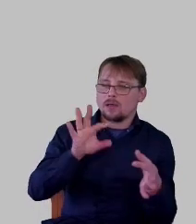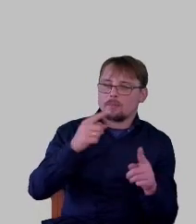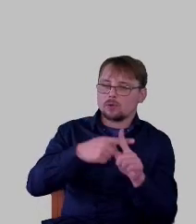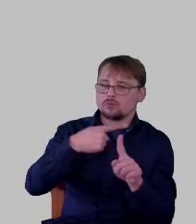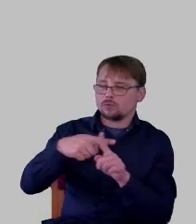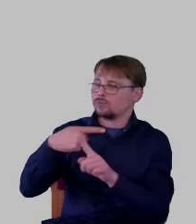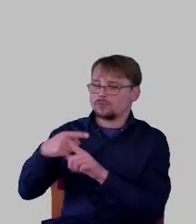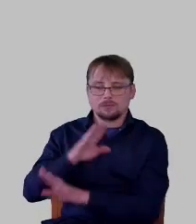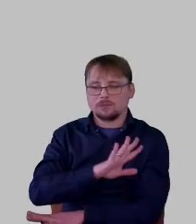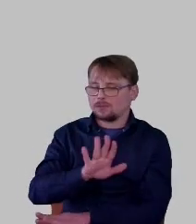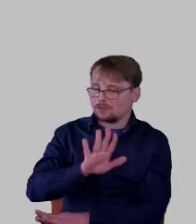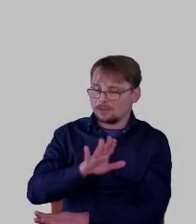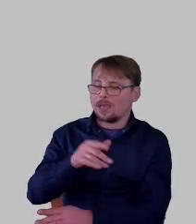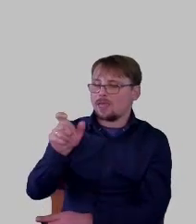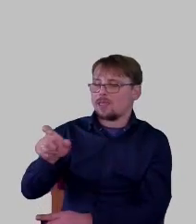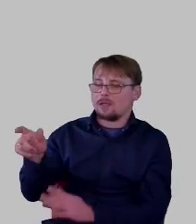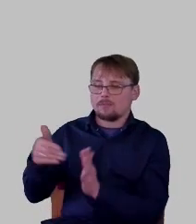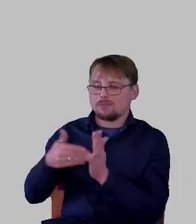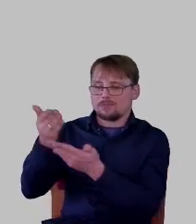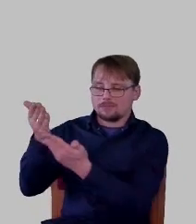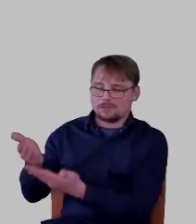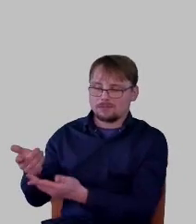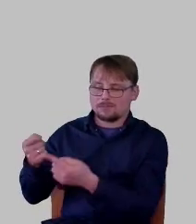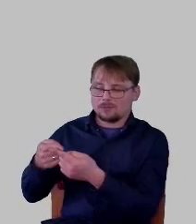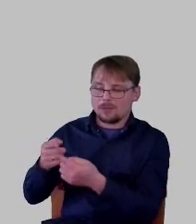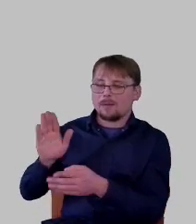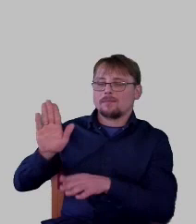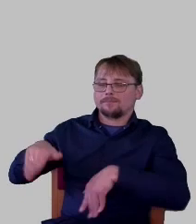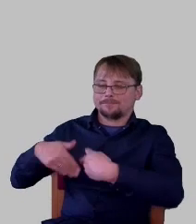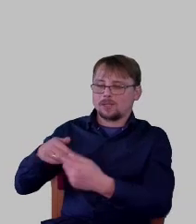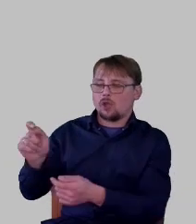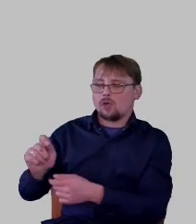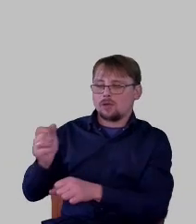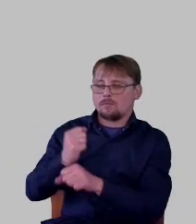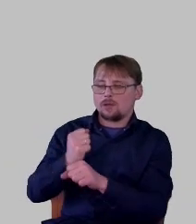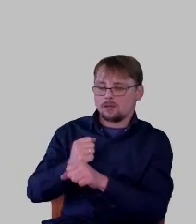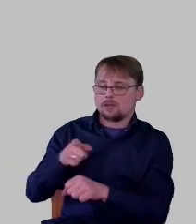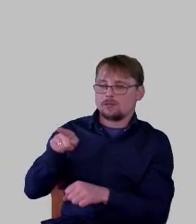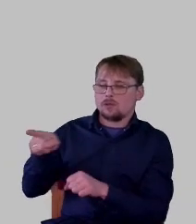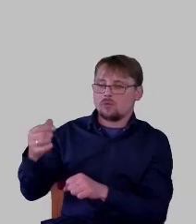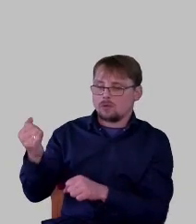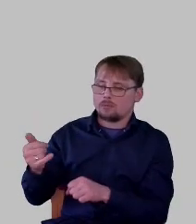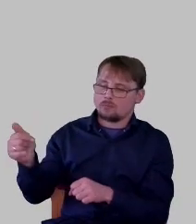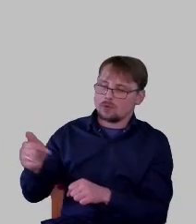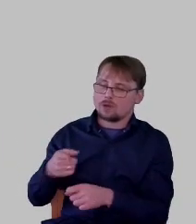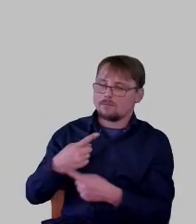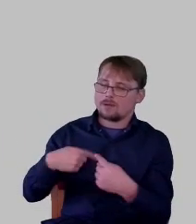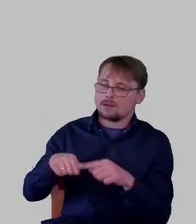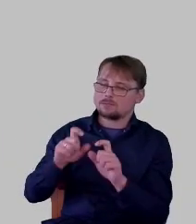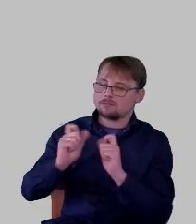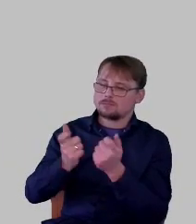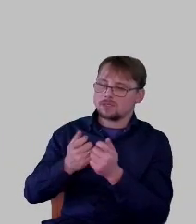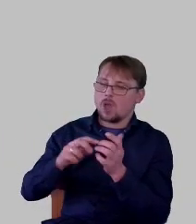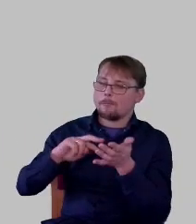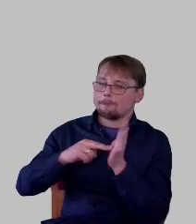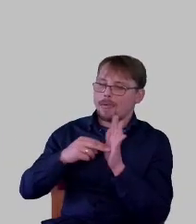wyznacznikiem są indywidualne potrzeby dziecka. Pamiętając te cele, że uczeń ma zrealizować wymagania, ma opanować